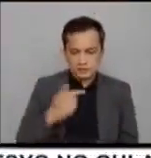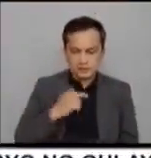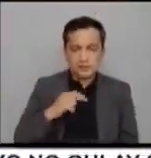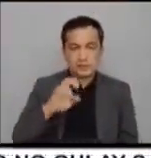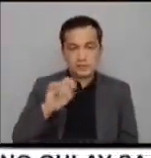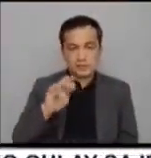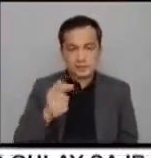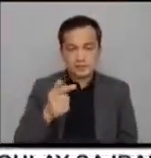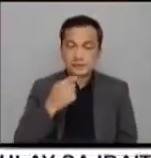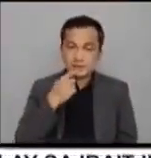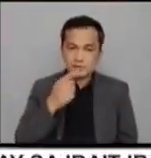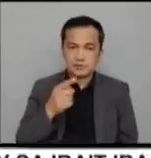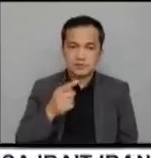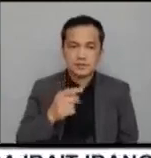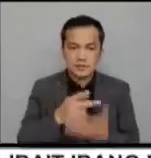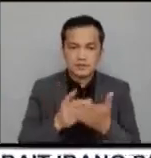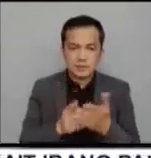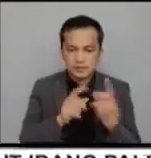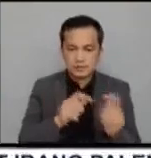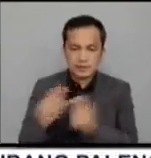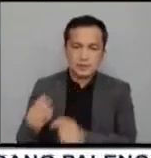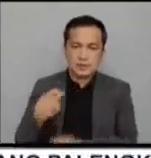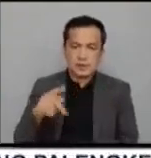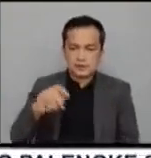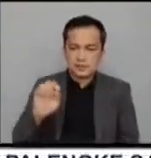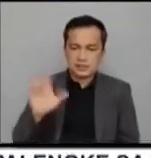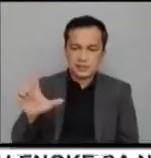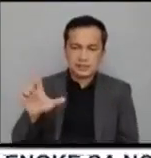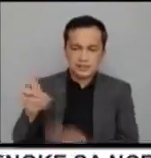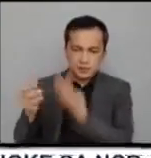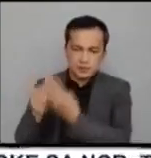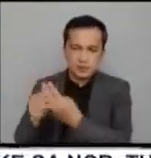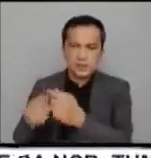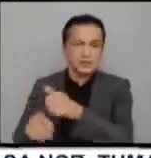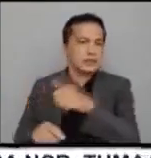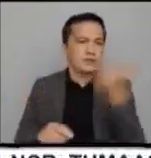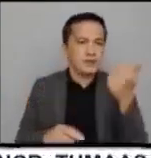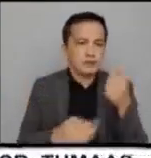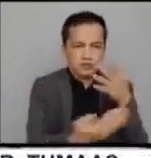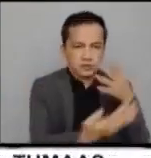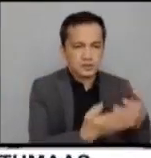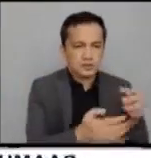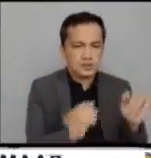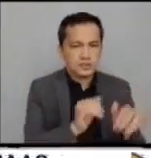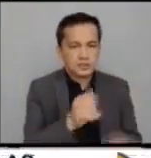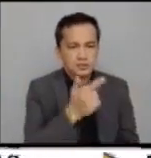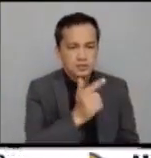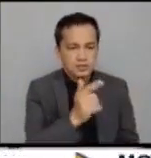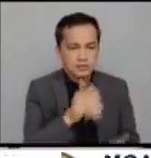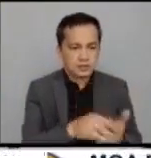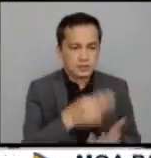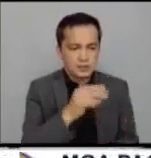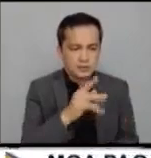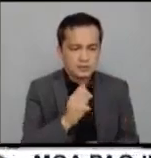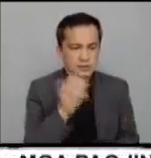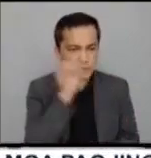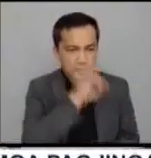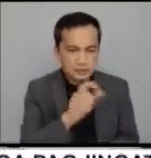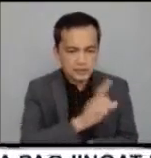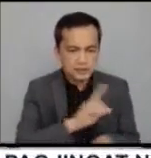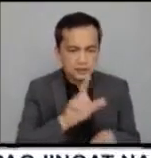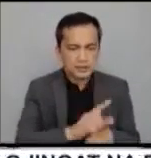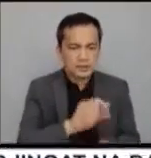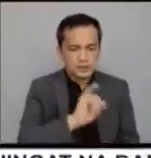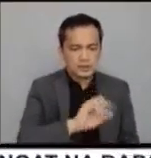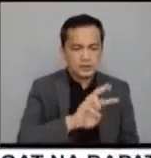layunin ng paglilipat ng mga PDL sa Muntinlupa sa ibang regional penal farm gaya ng 28,000 hectares na bakanting lupa sa Iwahig Prison sa